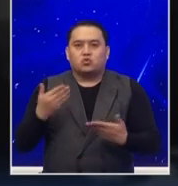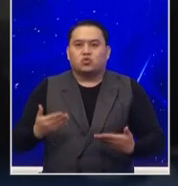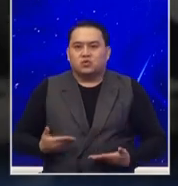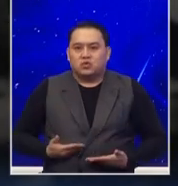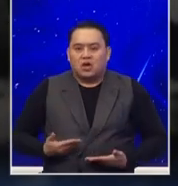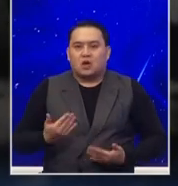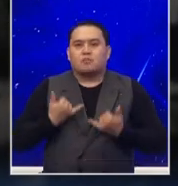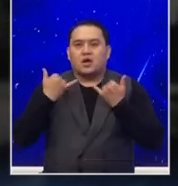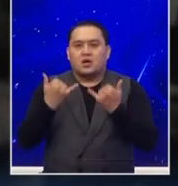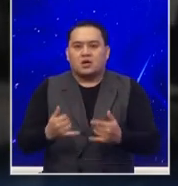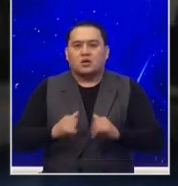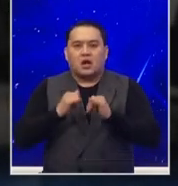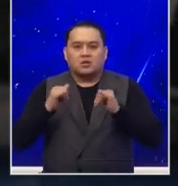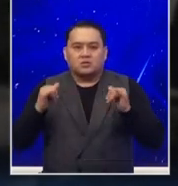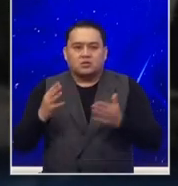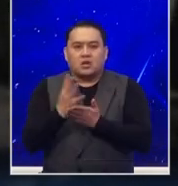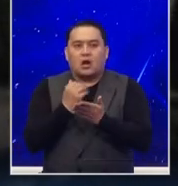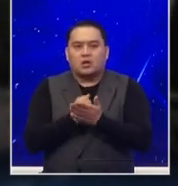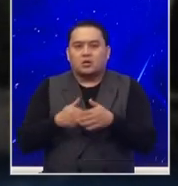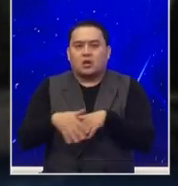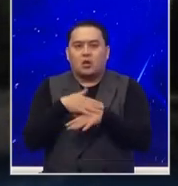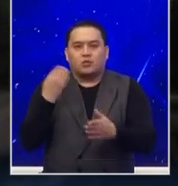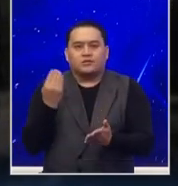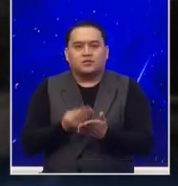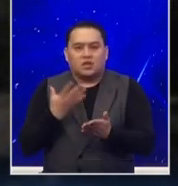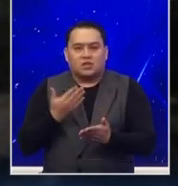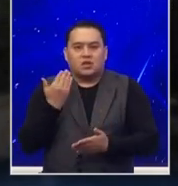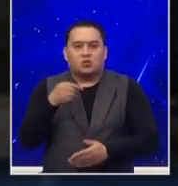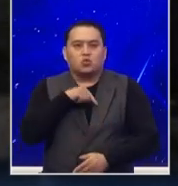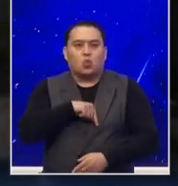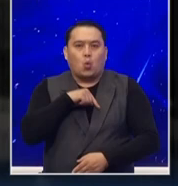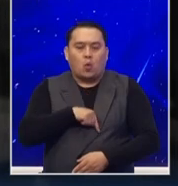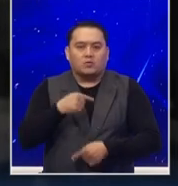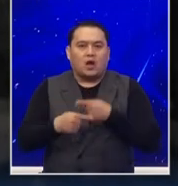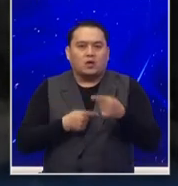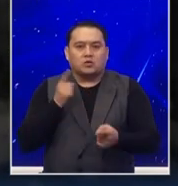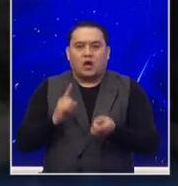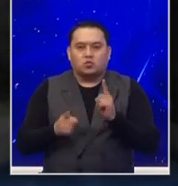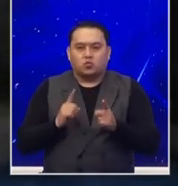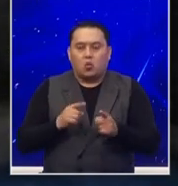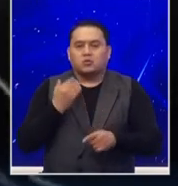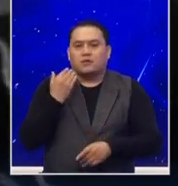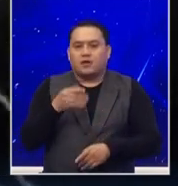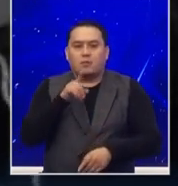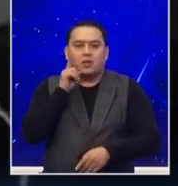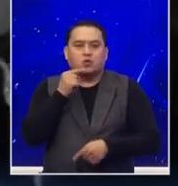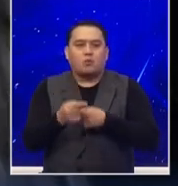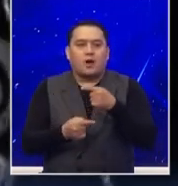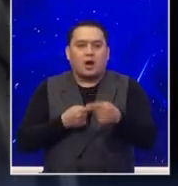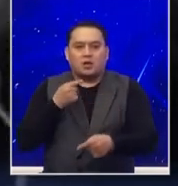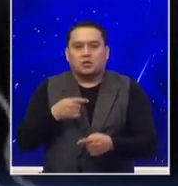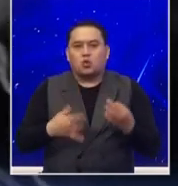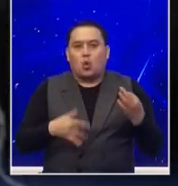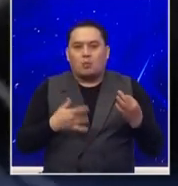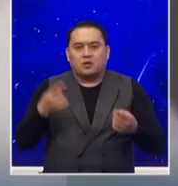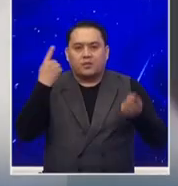Абыкен Сарыбай посвятил развитию и сохранению народных ценностей. Его духовное наследие служит настоящим воздухом для молодого поколения